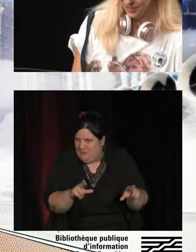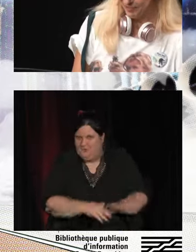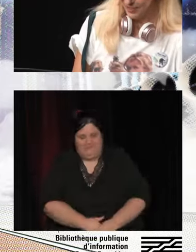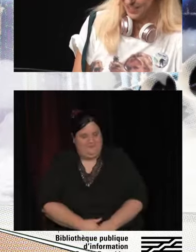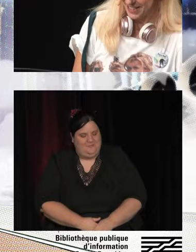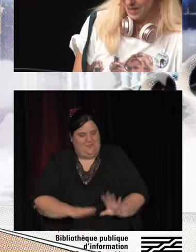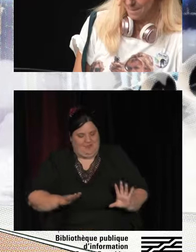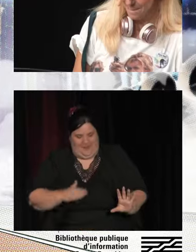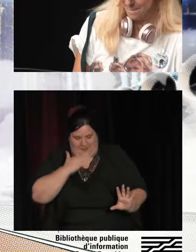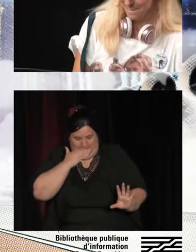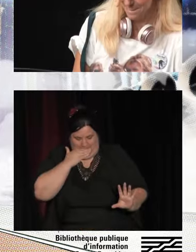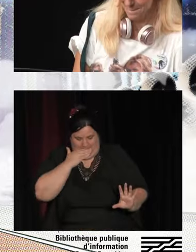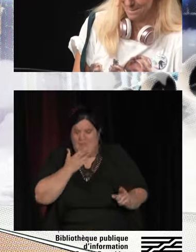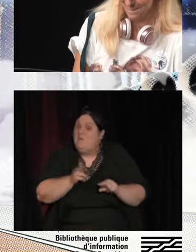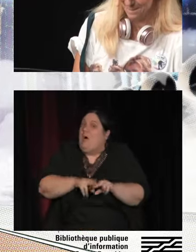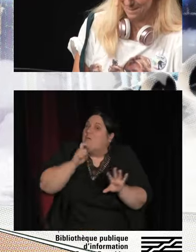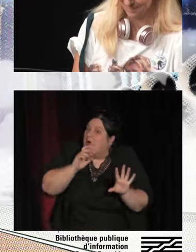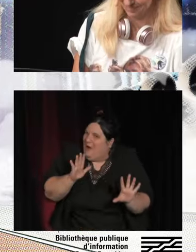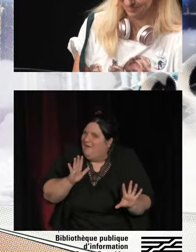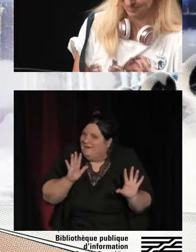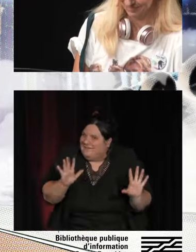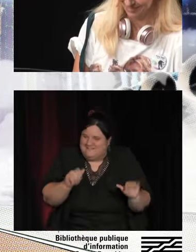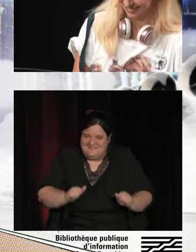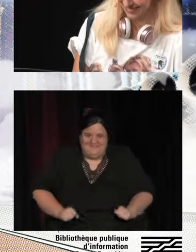We get to live another day.